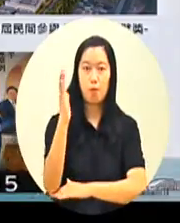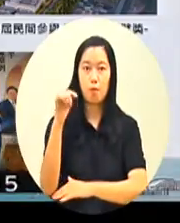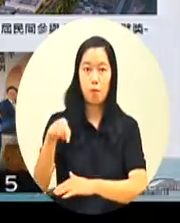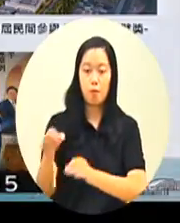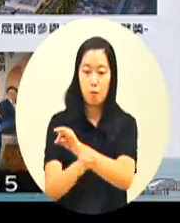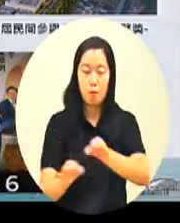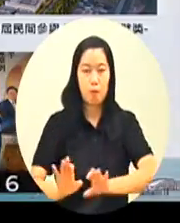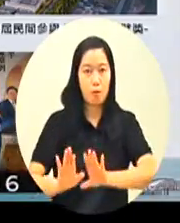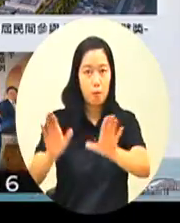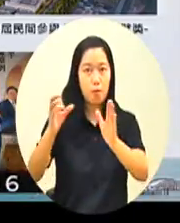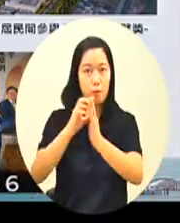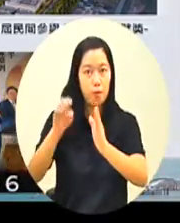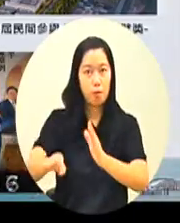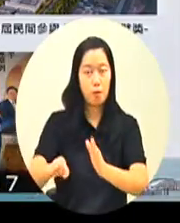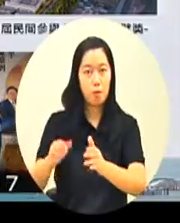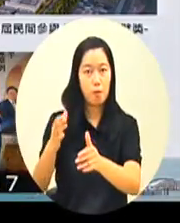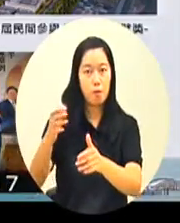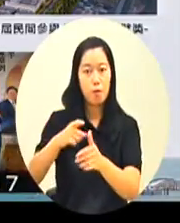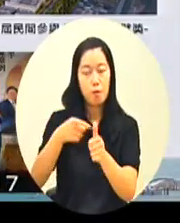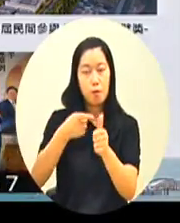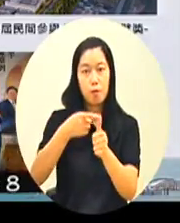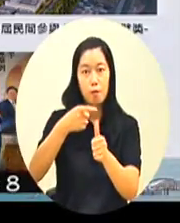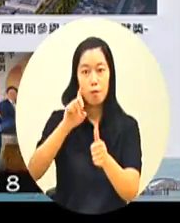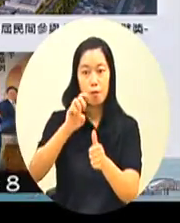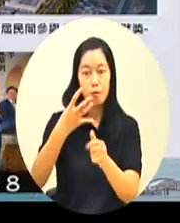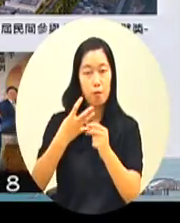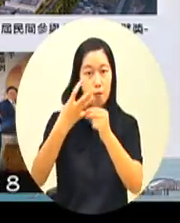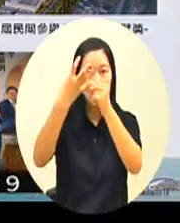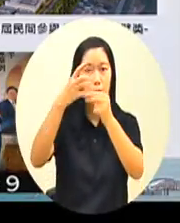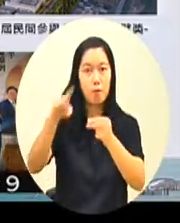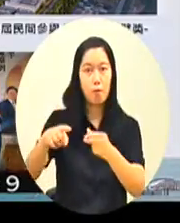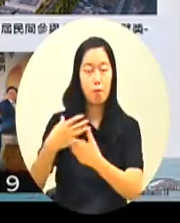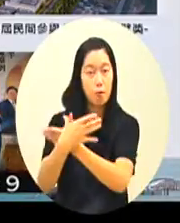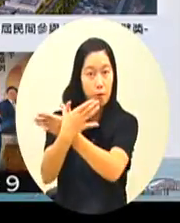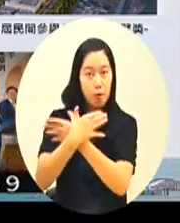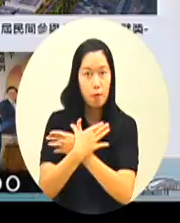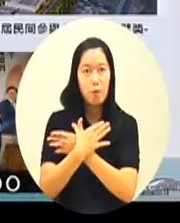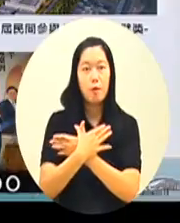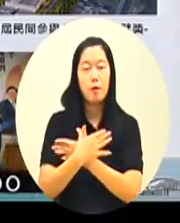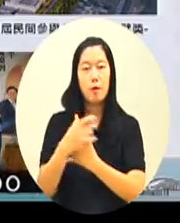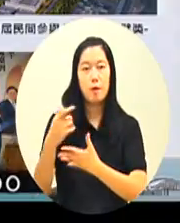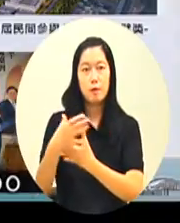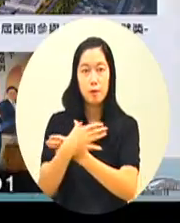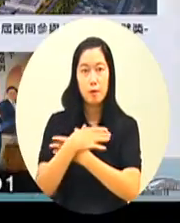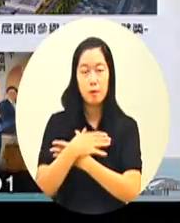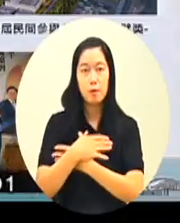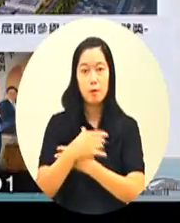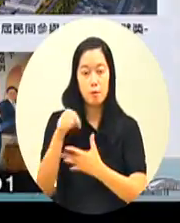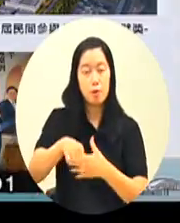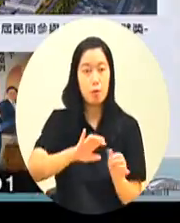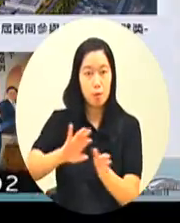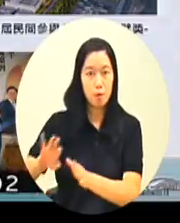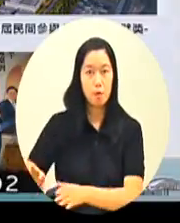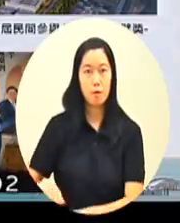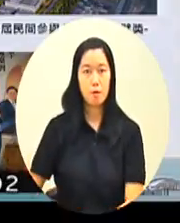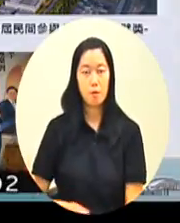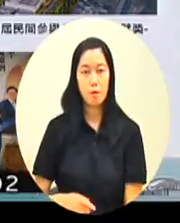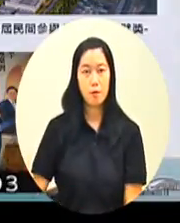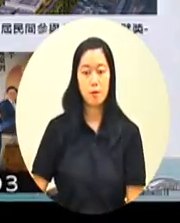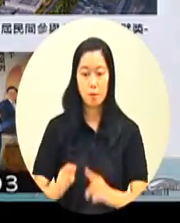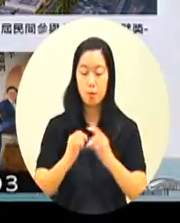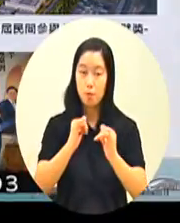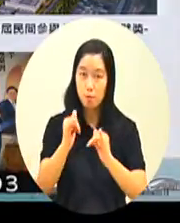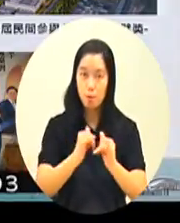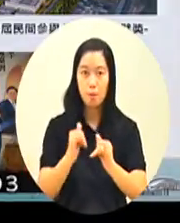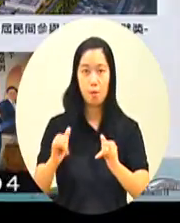获得第14届的民间参与公共建设金箔奖的政府机关团队优等奖以外，那在民间单位也